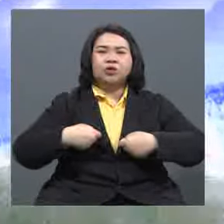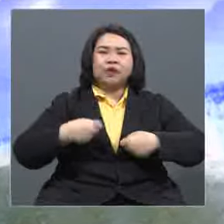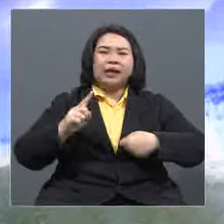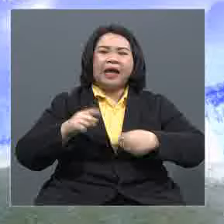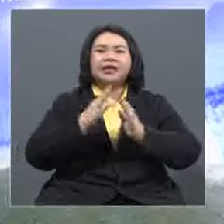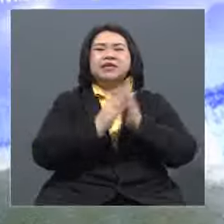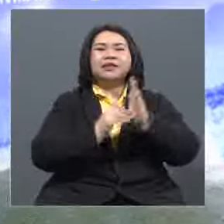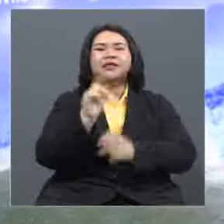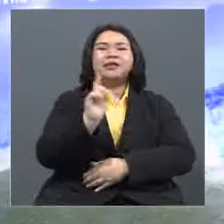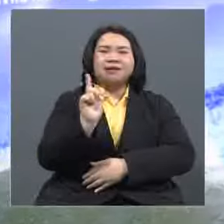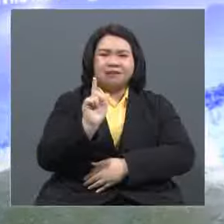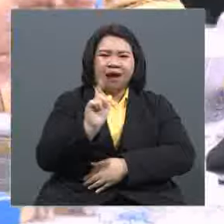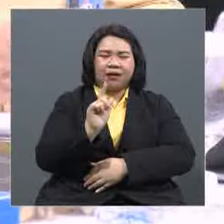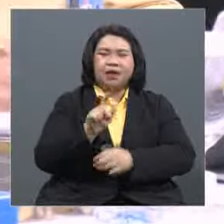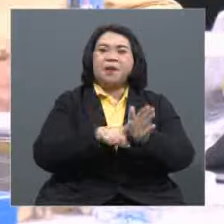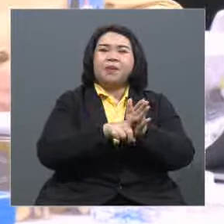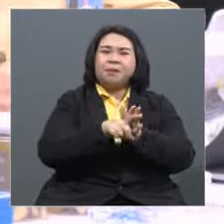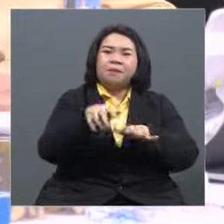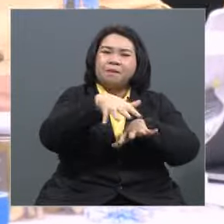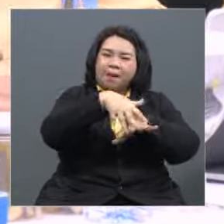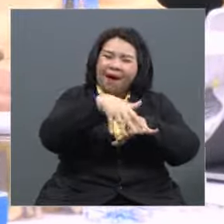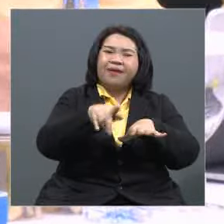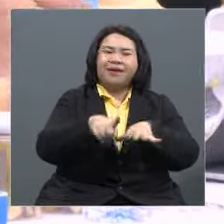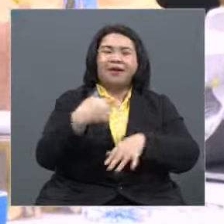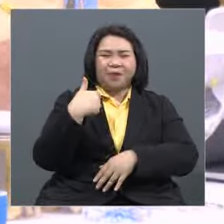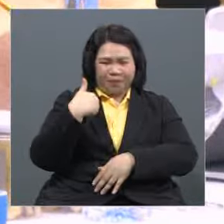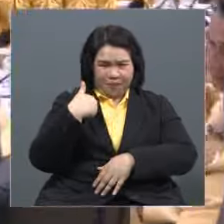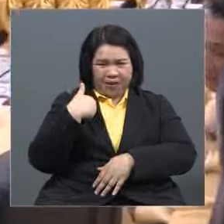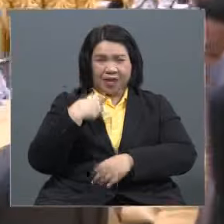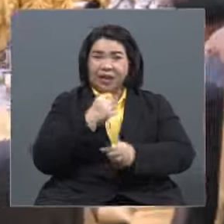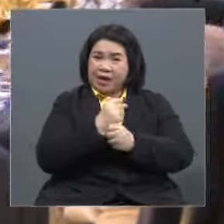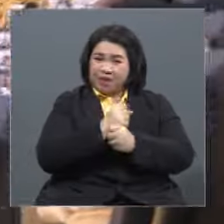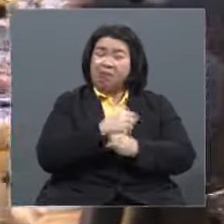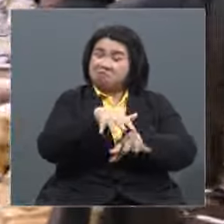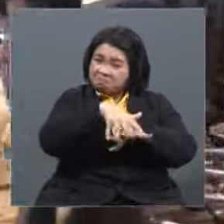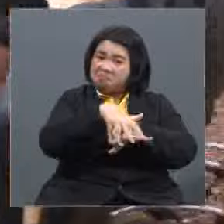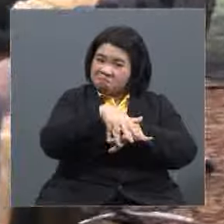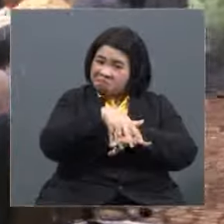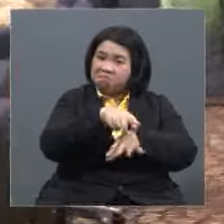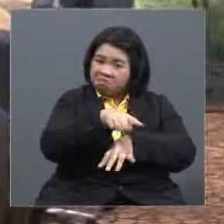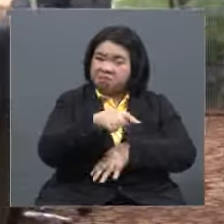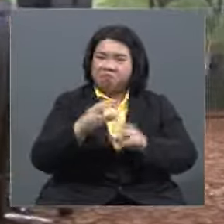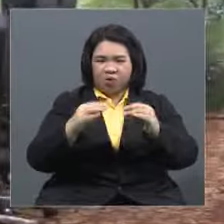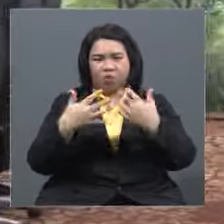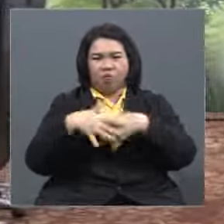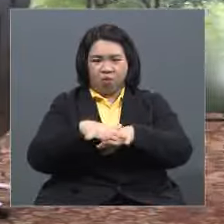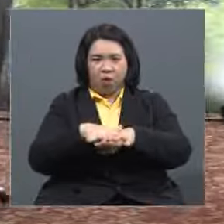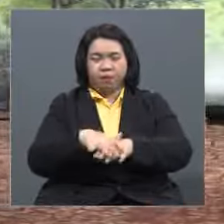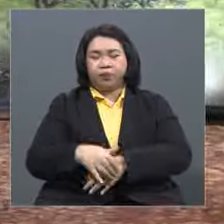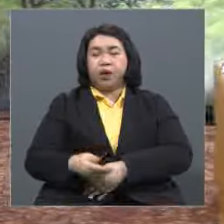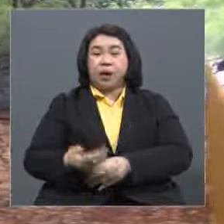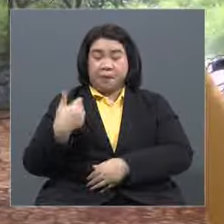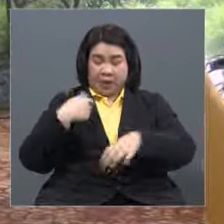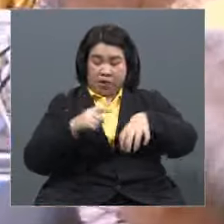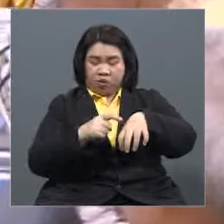หางกระรอกสีเหลืองทองซึ่งเป็นผ้าไหมประจำท้องถิ่นในกลุ่มจังหวัดแถบนี้เข้าร่วมประชุมซึ่งด้านหน้าอาคารได้นำผลิตภัณฑ์